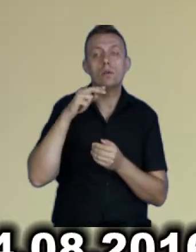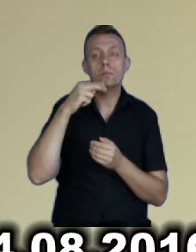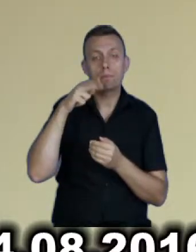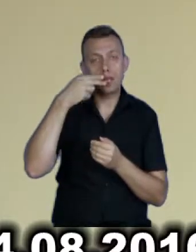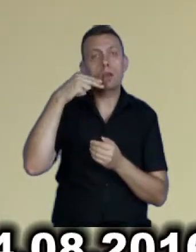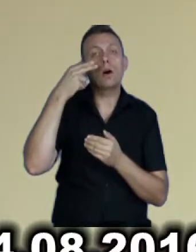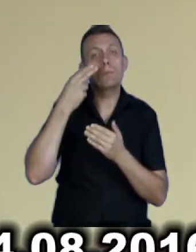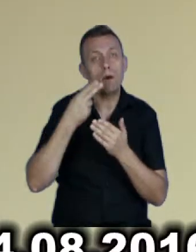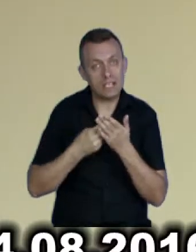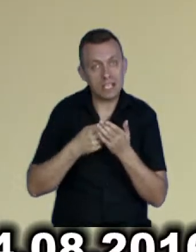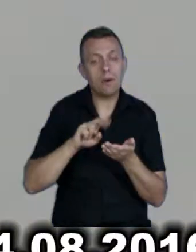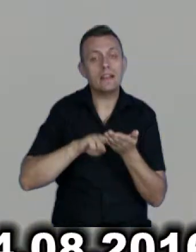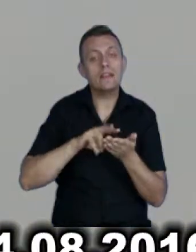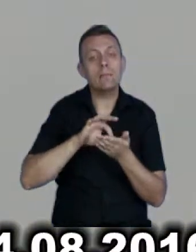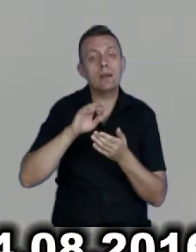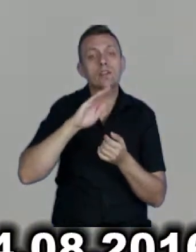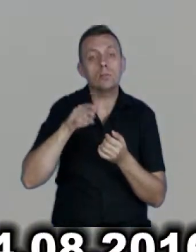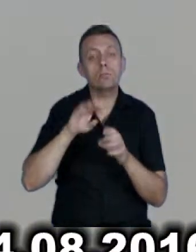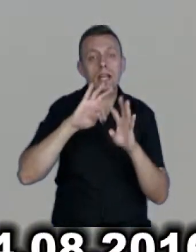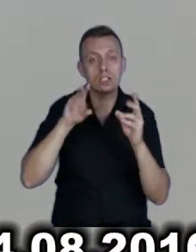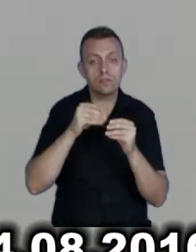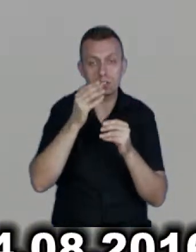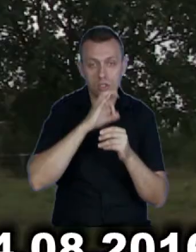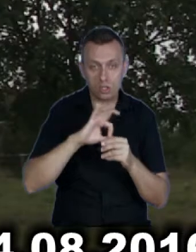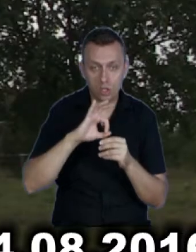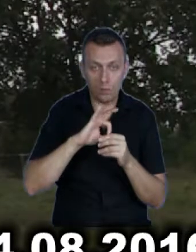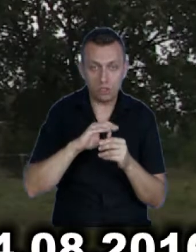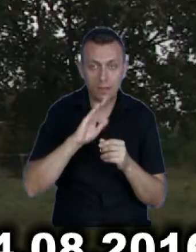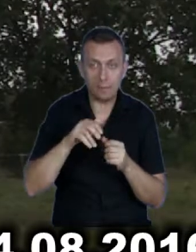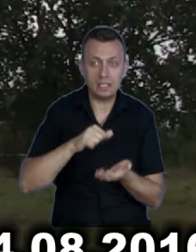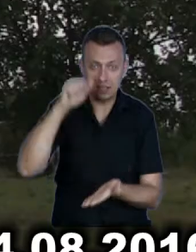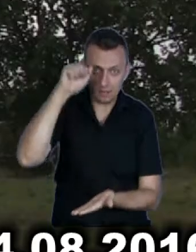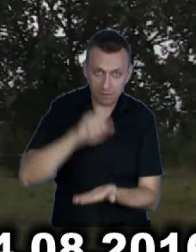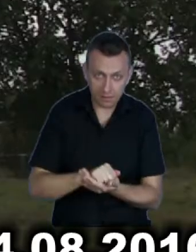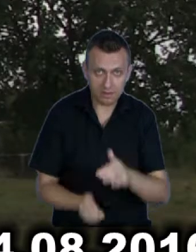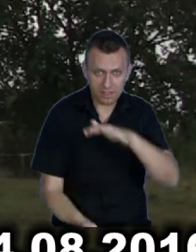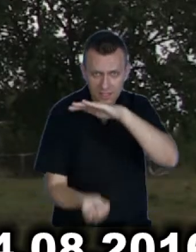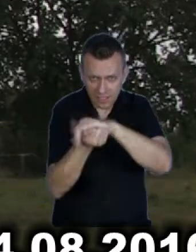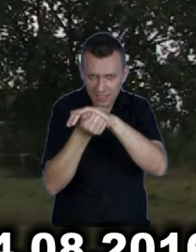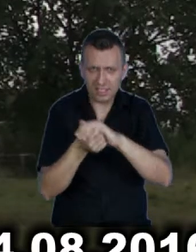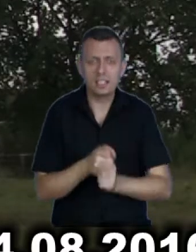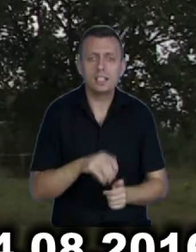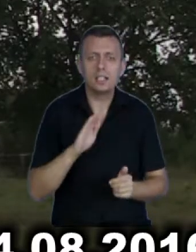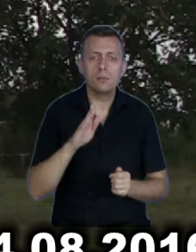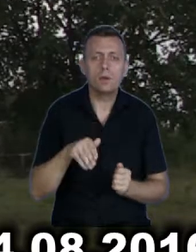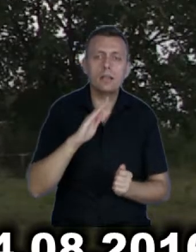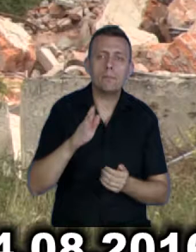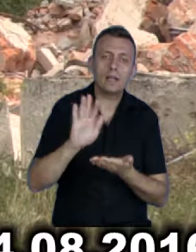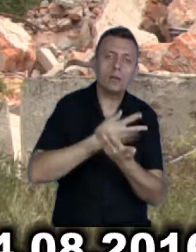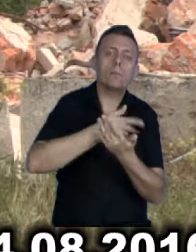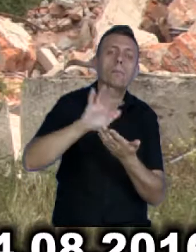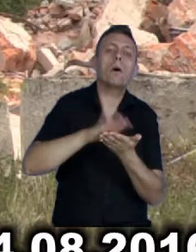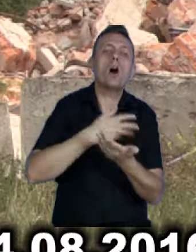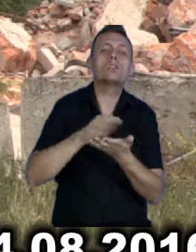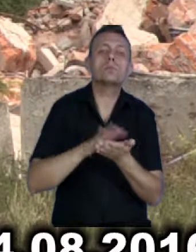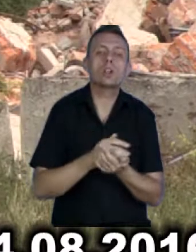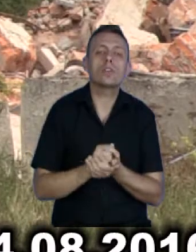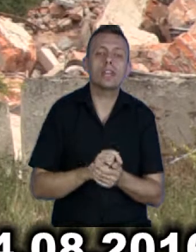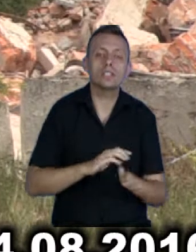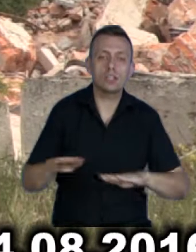po słynnej lodowni, tak, kiedy też saperzy z Włocławka musieli przyjechać, żeby te podziemia dość